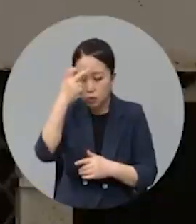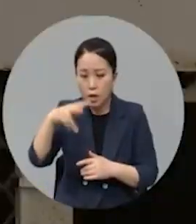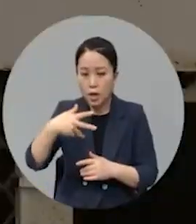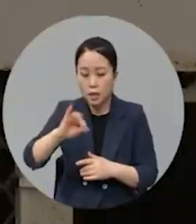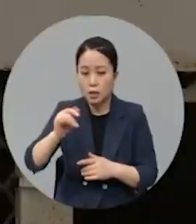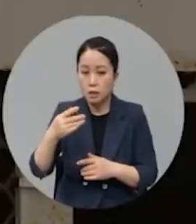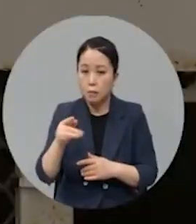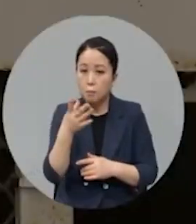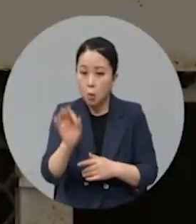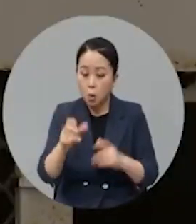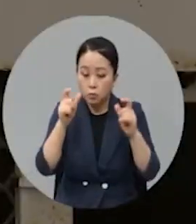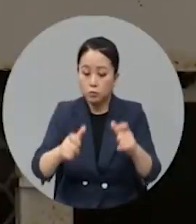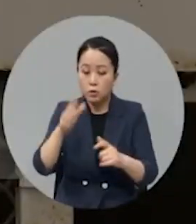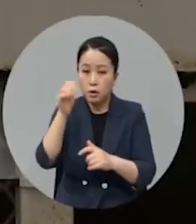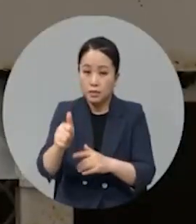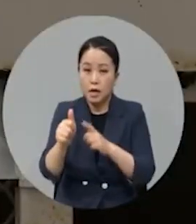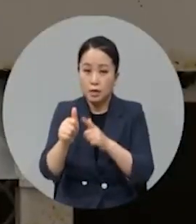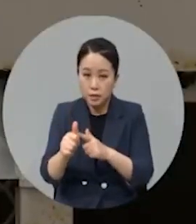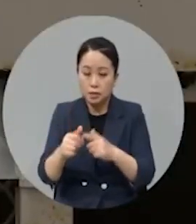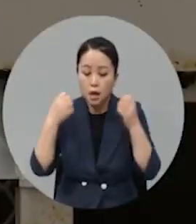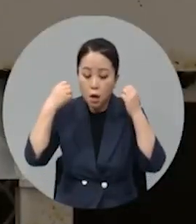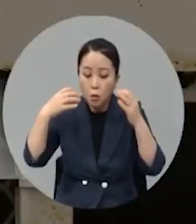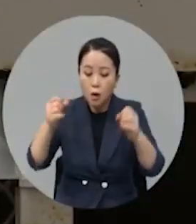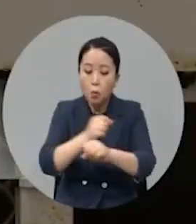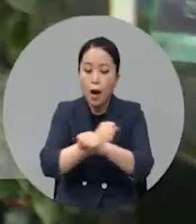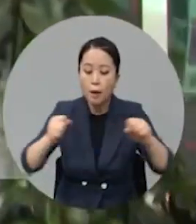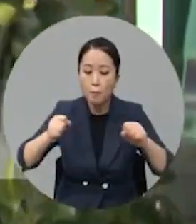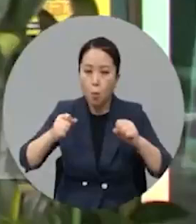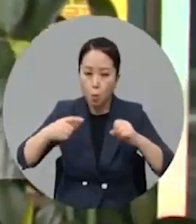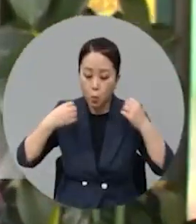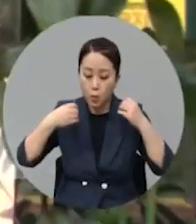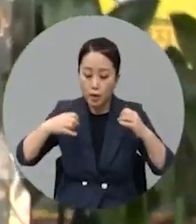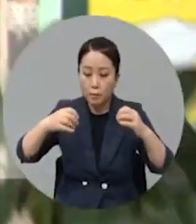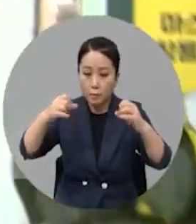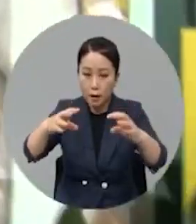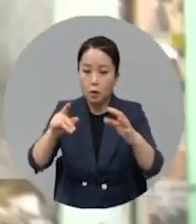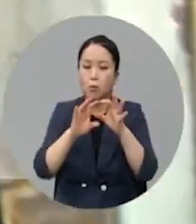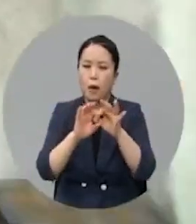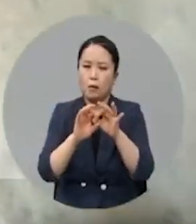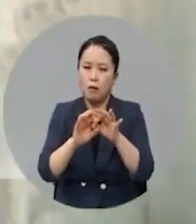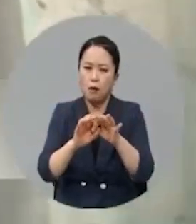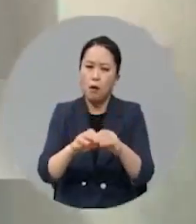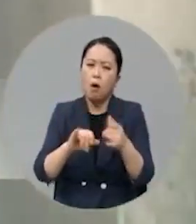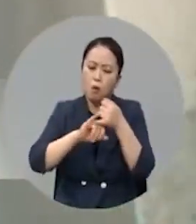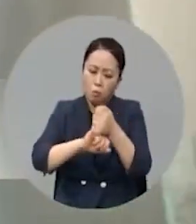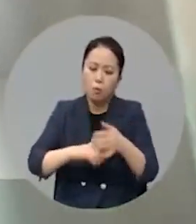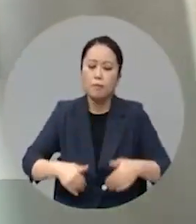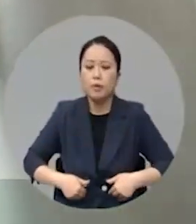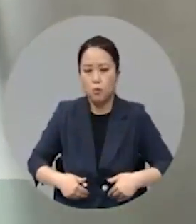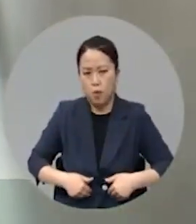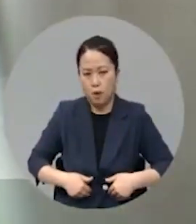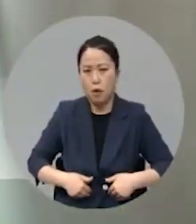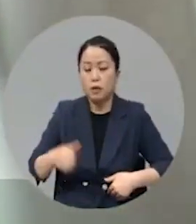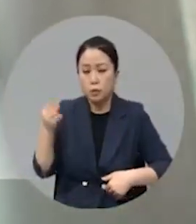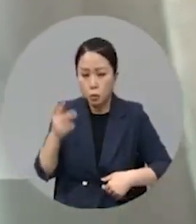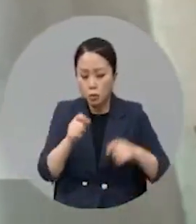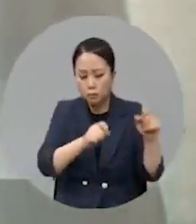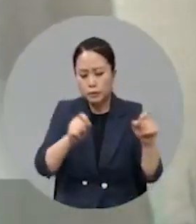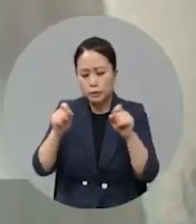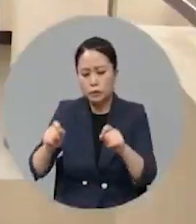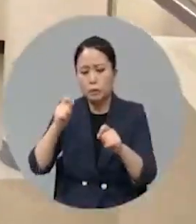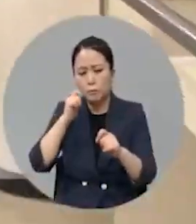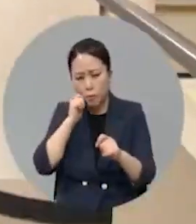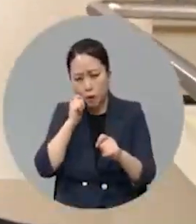구청장은 광복로 트리 축제 관련 우수 사례 벤치마킹을 위해 꼭 필요한 출장이었고 미룰 수 없는 데다 취소할